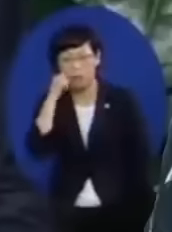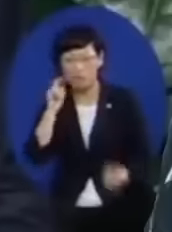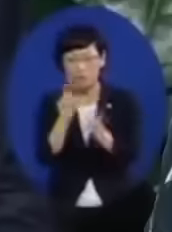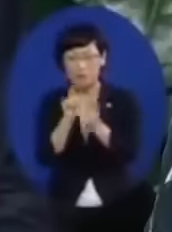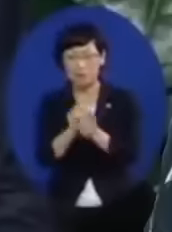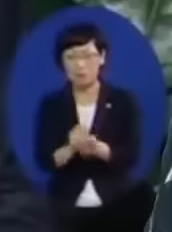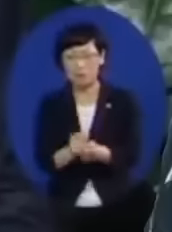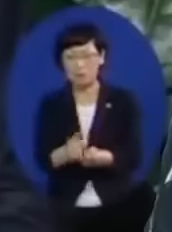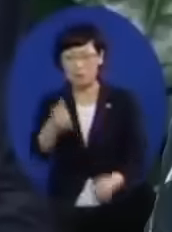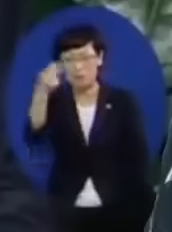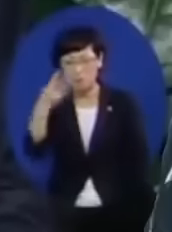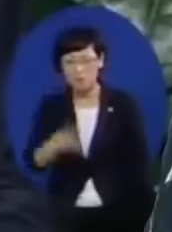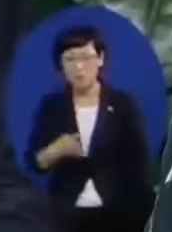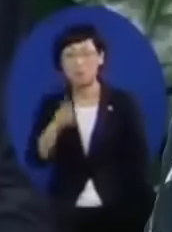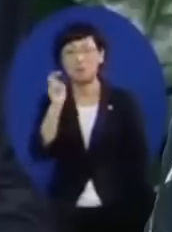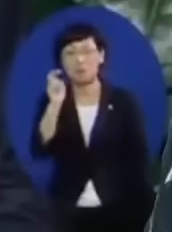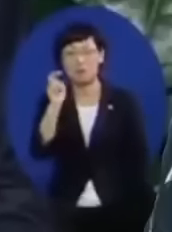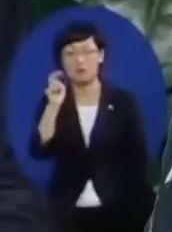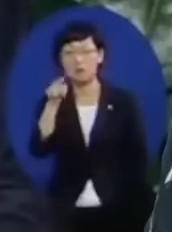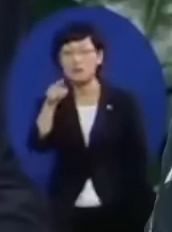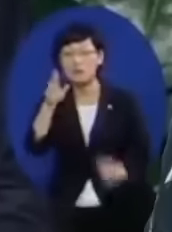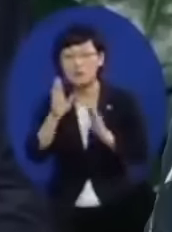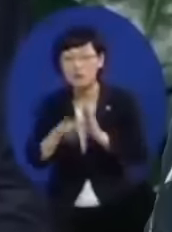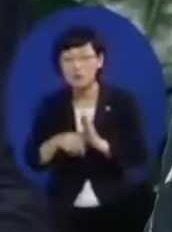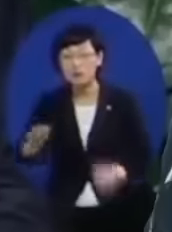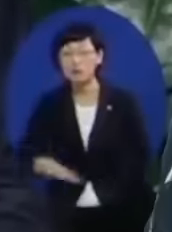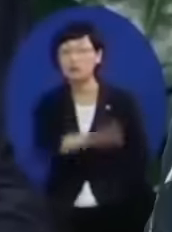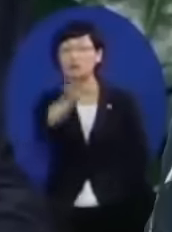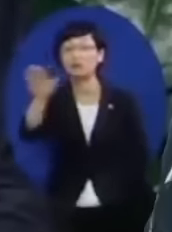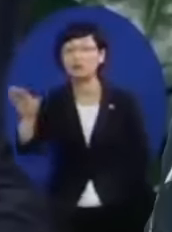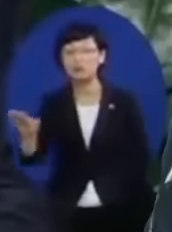수없이 많습니다. 그때마다 우리가